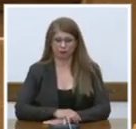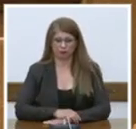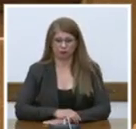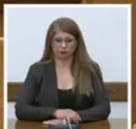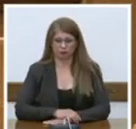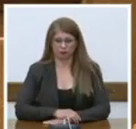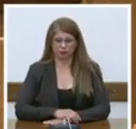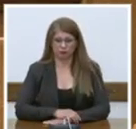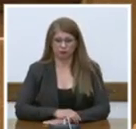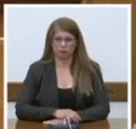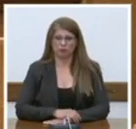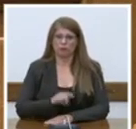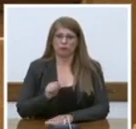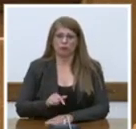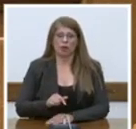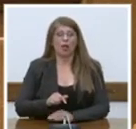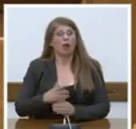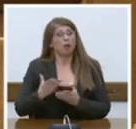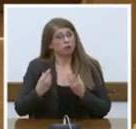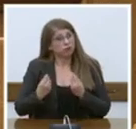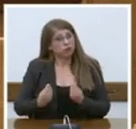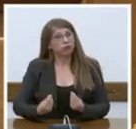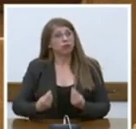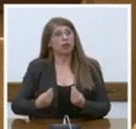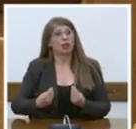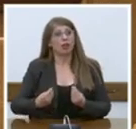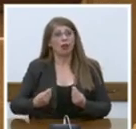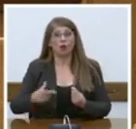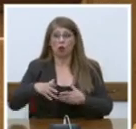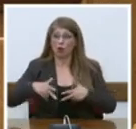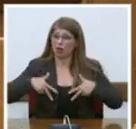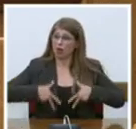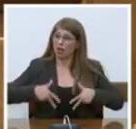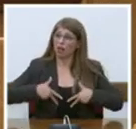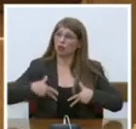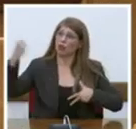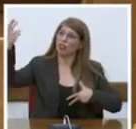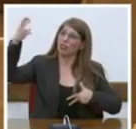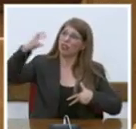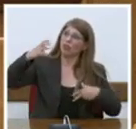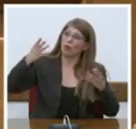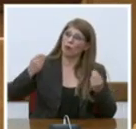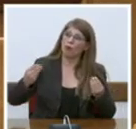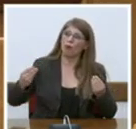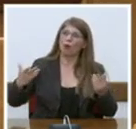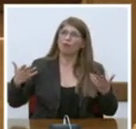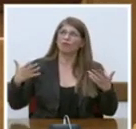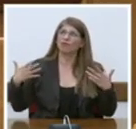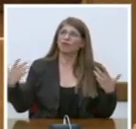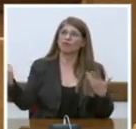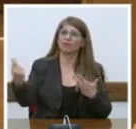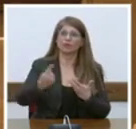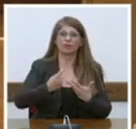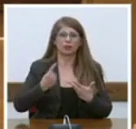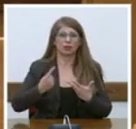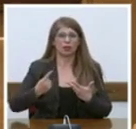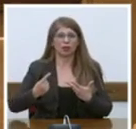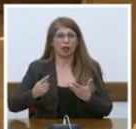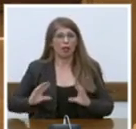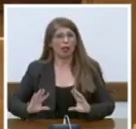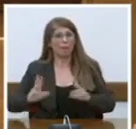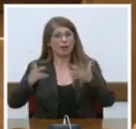μια ευλογημένη χώρα με άφθονο ηλιακό και αιωλικό δυναμικό, δυστυχώς η επανάσταση που υποτίθεται πως